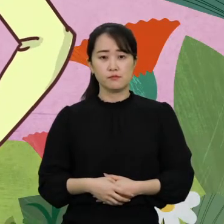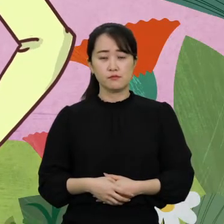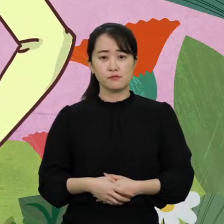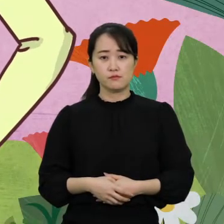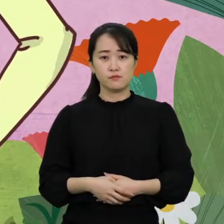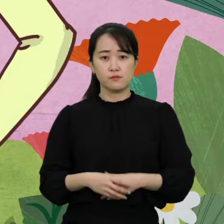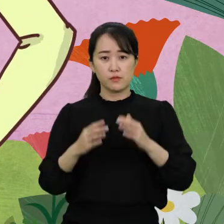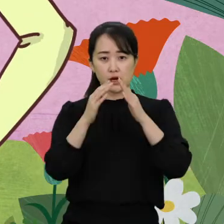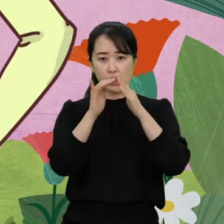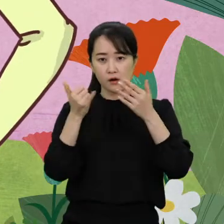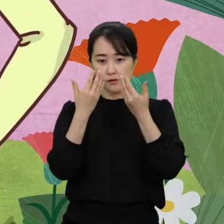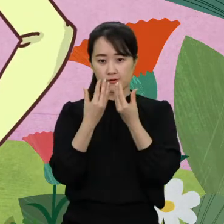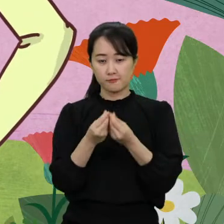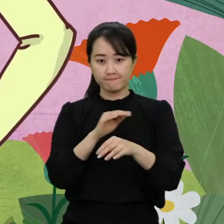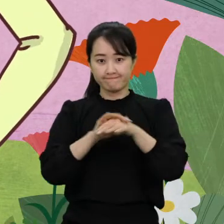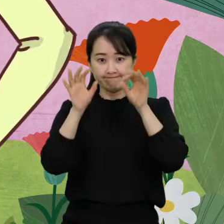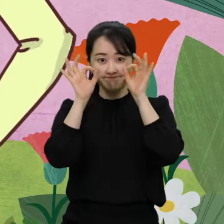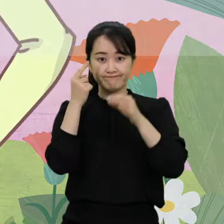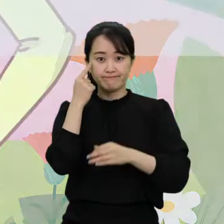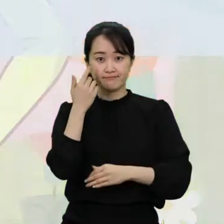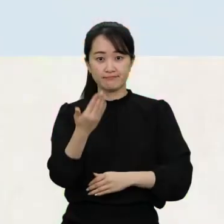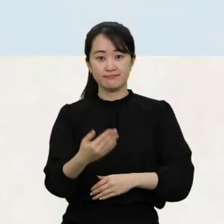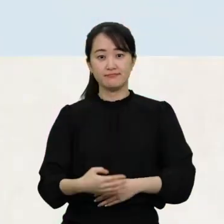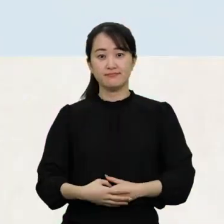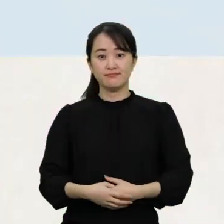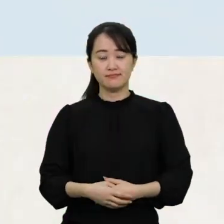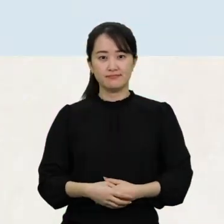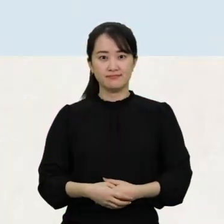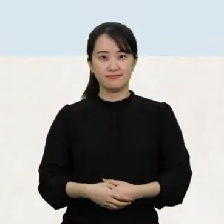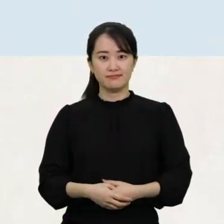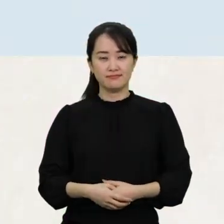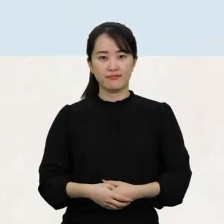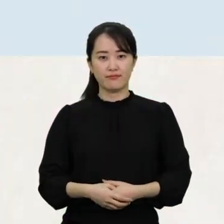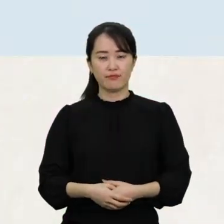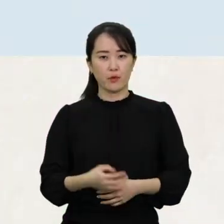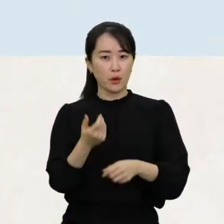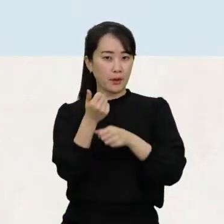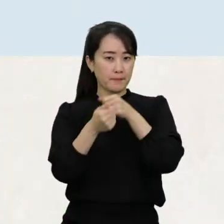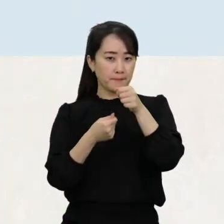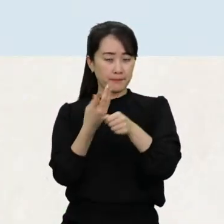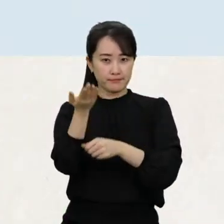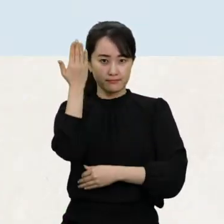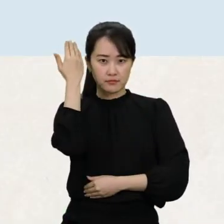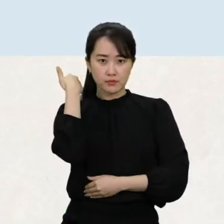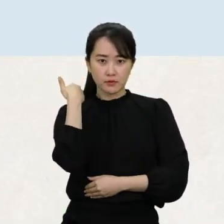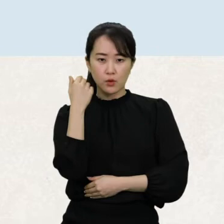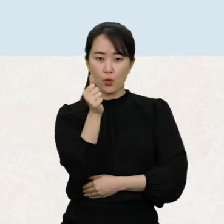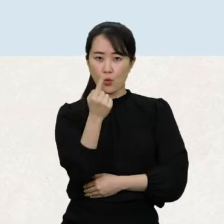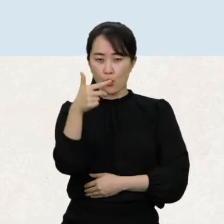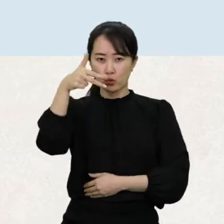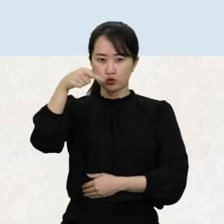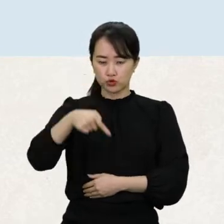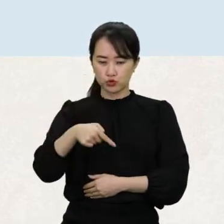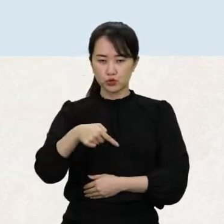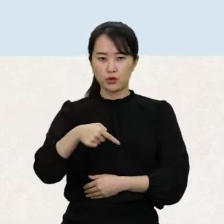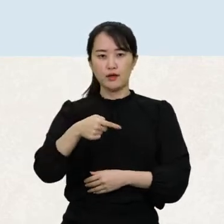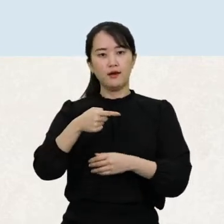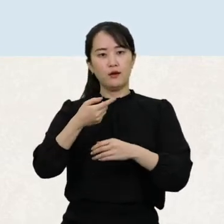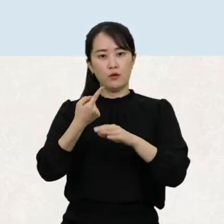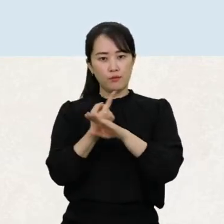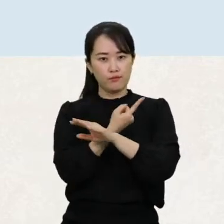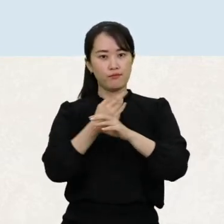A씨 가족의 사례 잘 보셨나요? 이처럼 몇 년 전까지만 해도 호주를 비롯한 많은